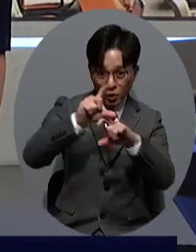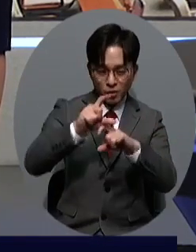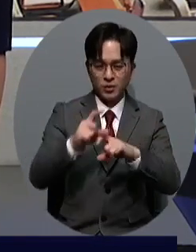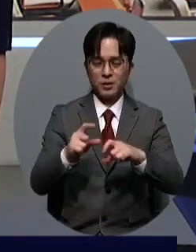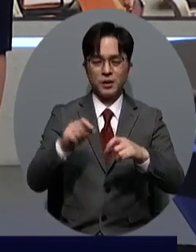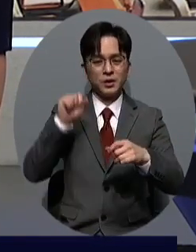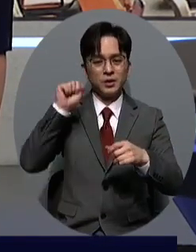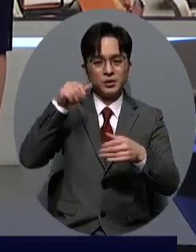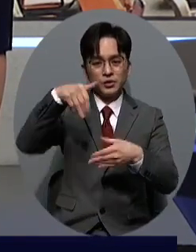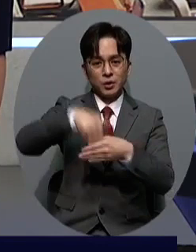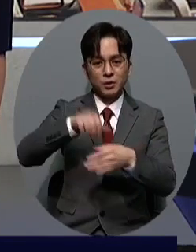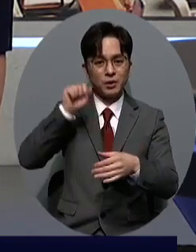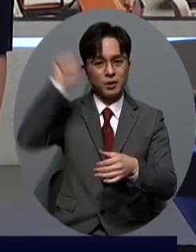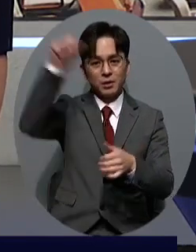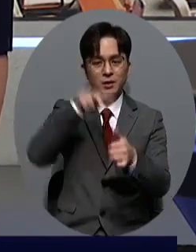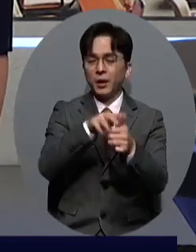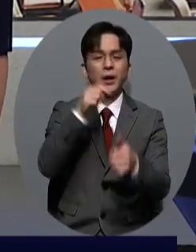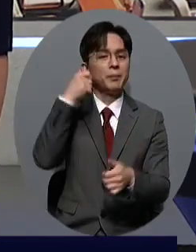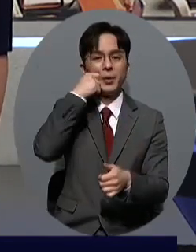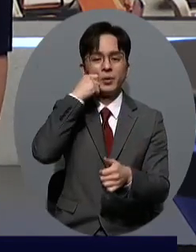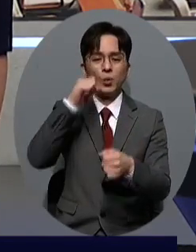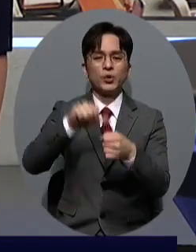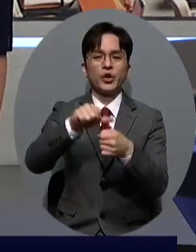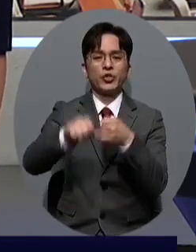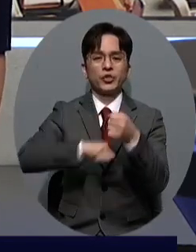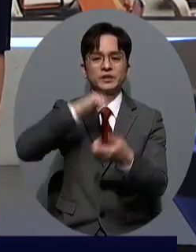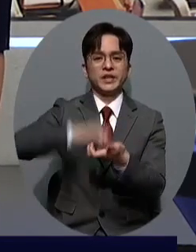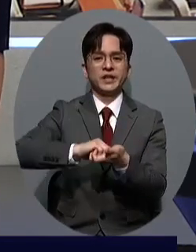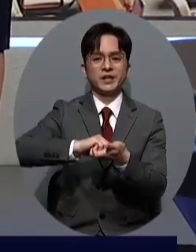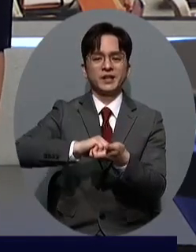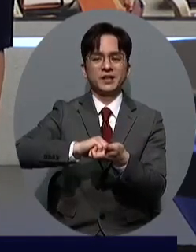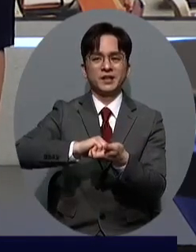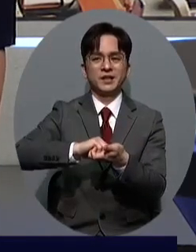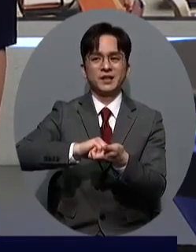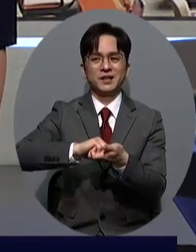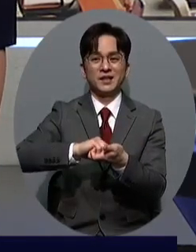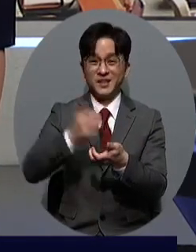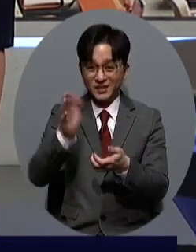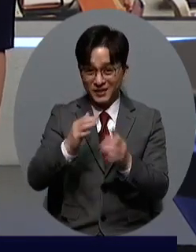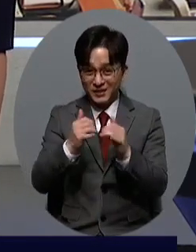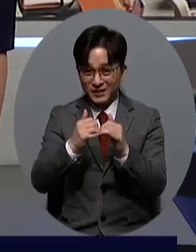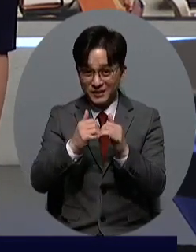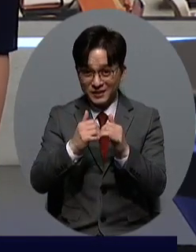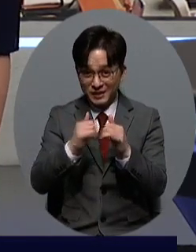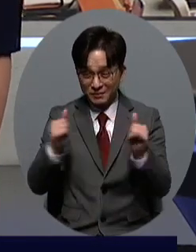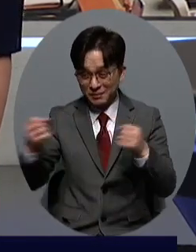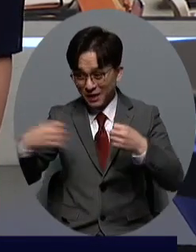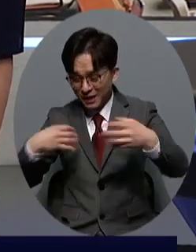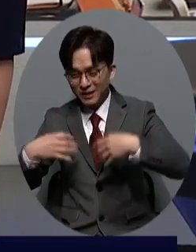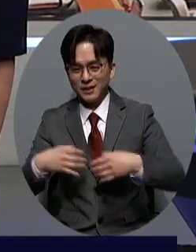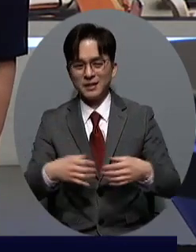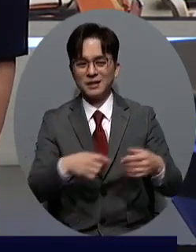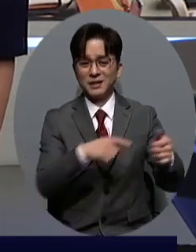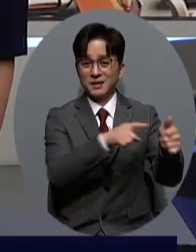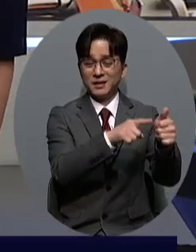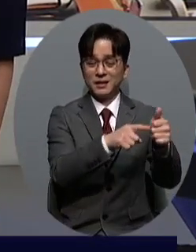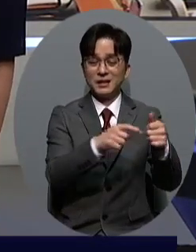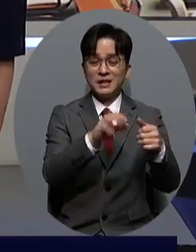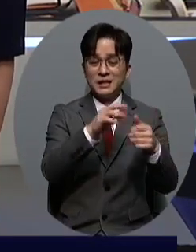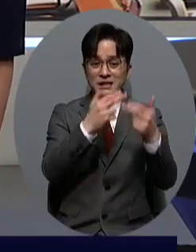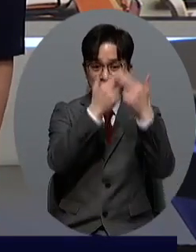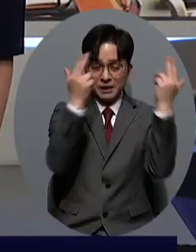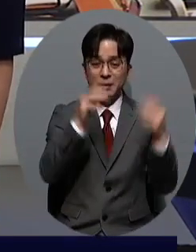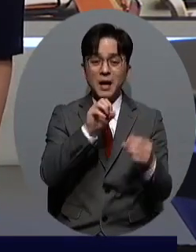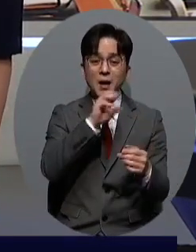피선거권이 제한됩니다. 공직선거에 나올 수 없다는 이야기입니다. 그런데 이 사건은 대선 때 일이고 국회의원 선거와는 상관이